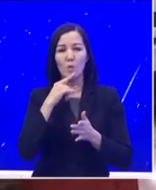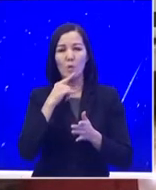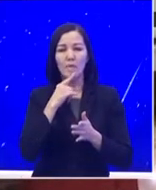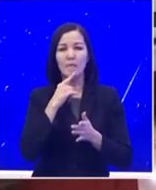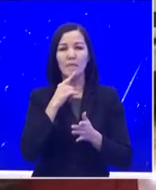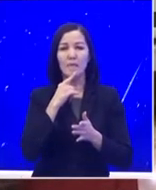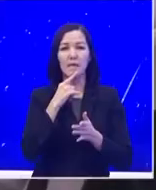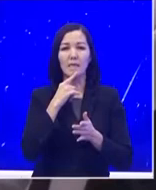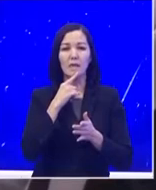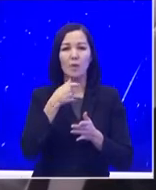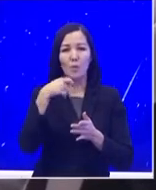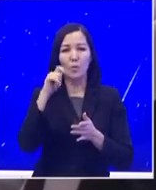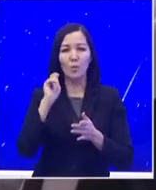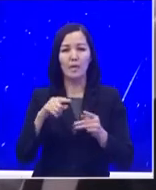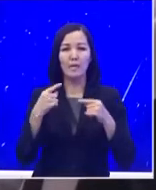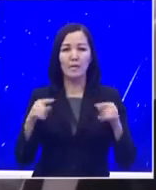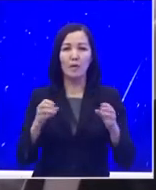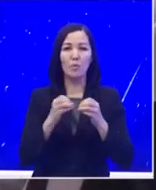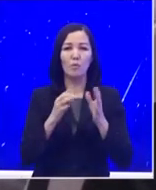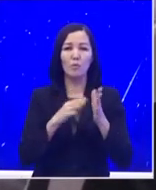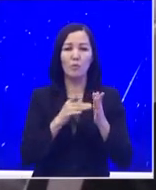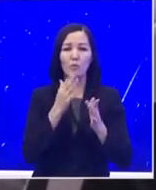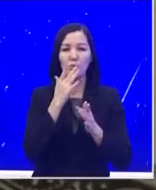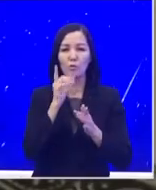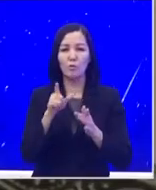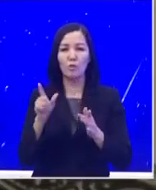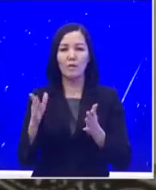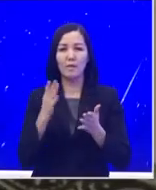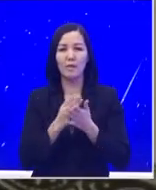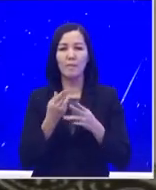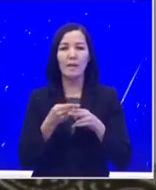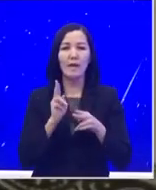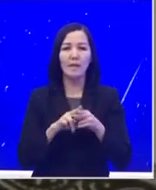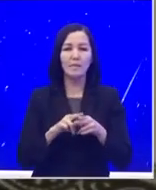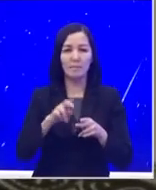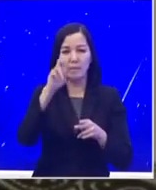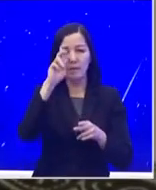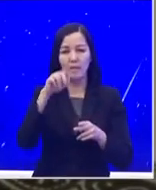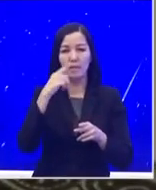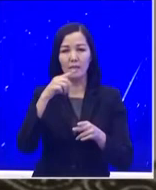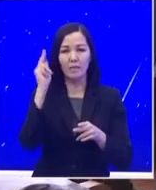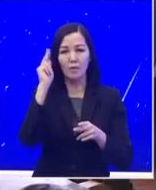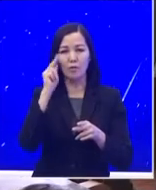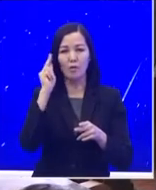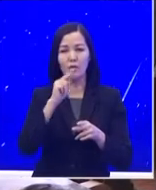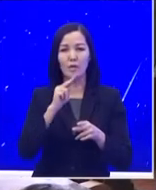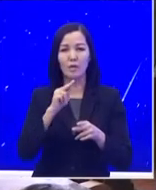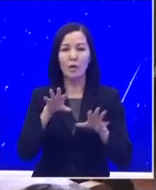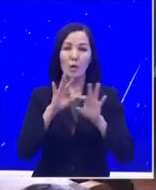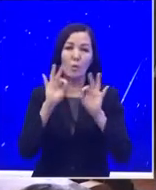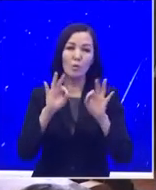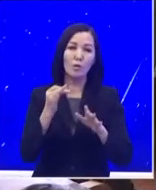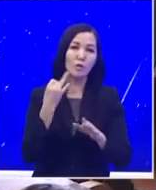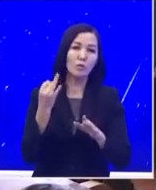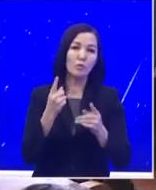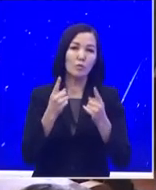кәрісі, немісі, украины және тағы да басқа 19 ұлт өкілі бар. Әйтсе де дені мемлекеттік тілді жақсы түсінеді. Өнерге